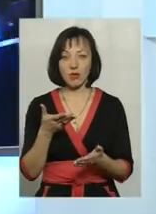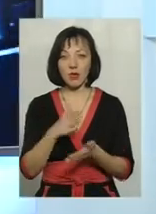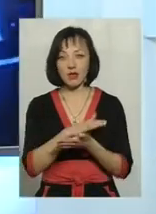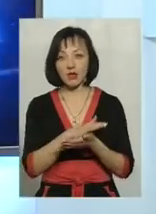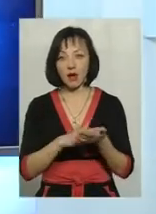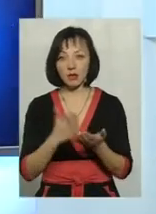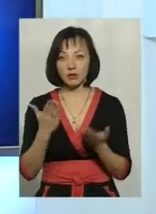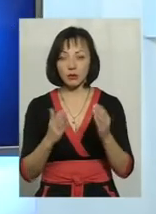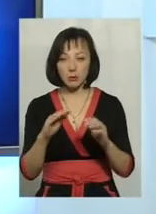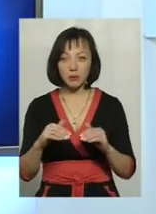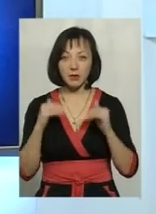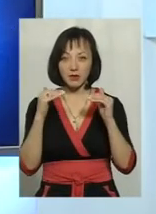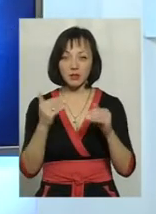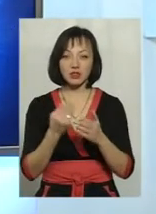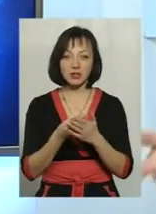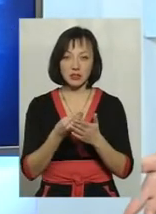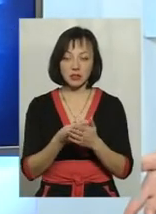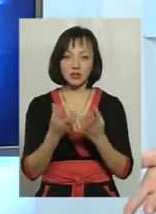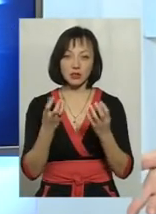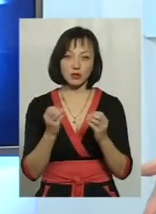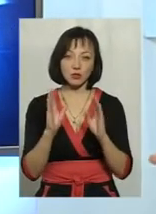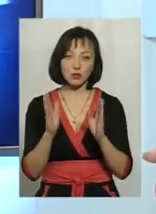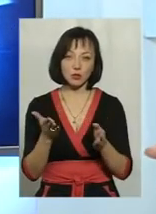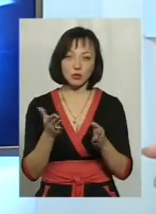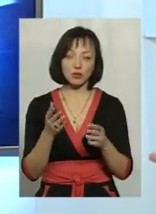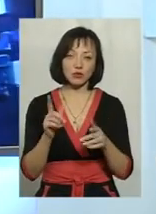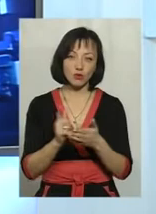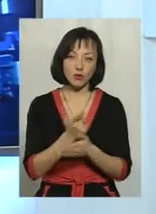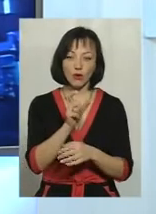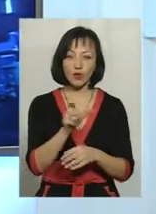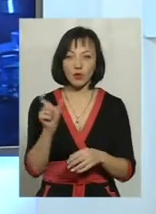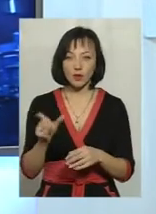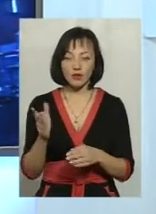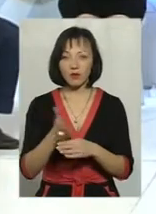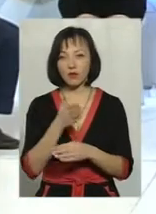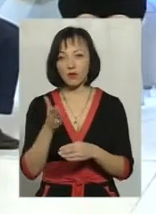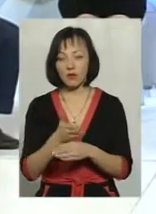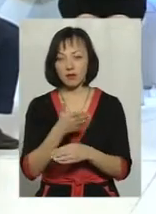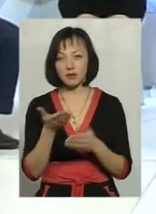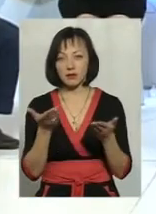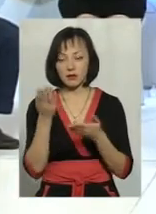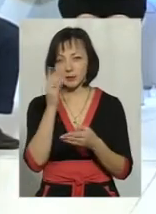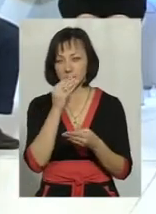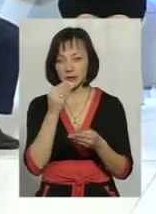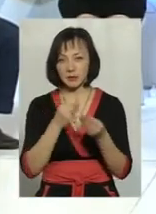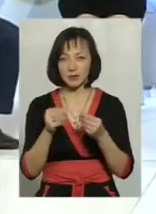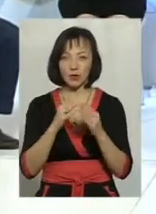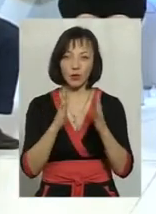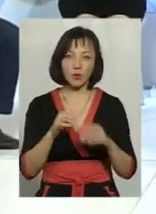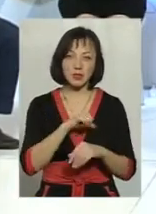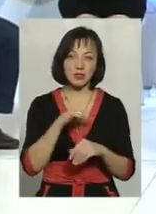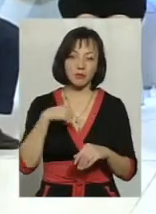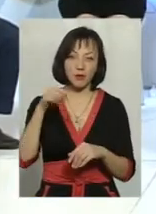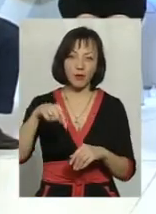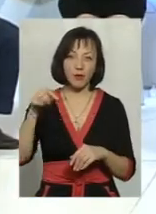далі, якщо буде підвищення ще цін, то це буде знову спонукати людей виготовляти десь або вдома